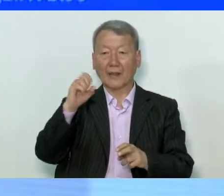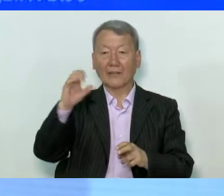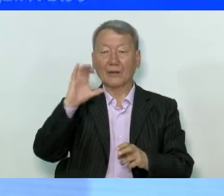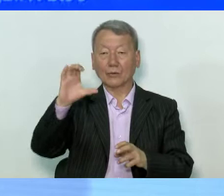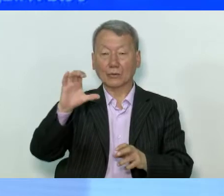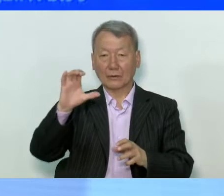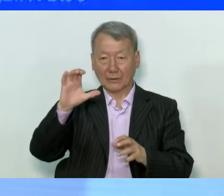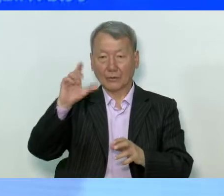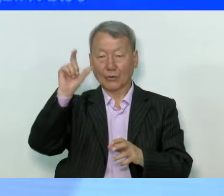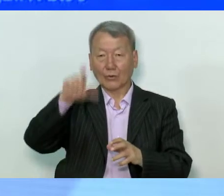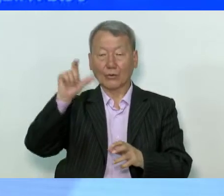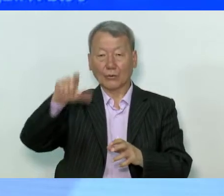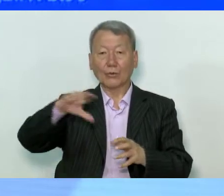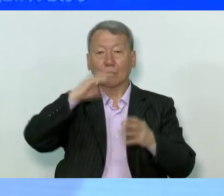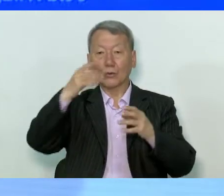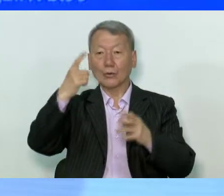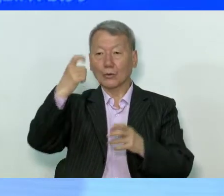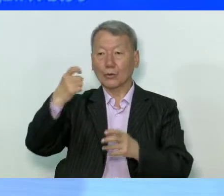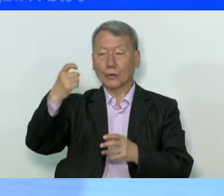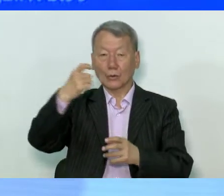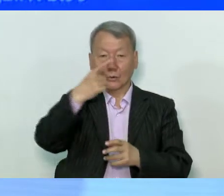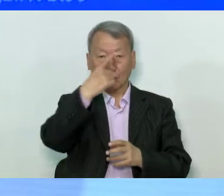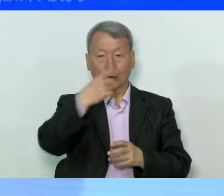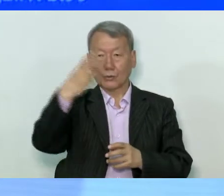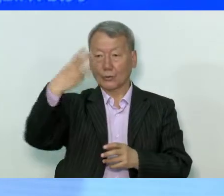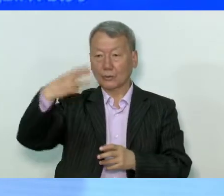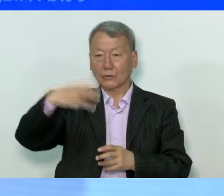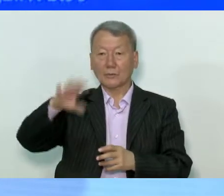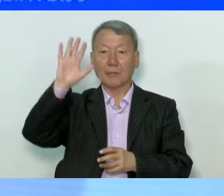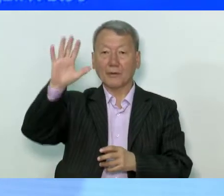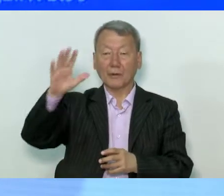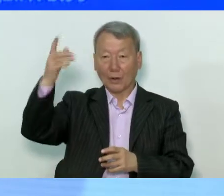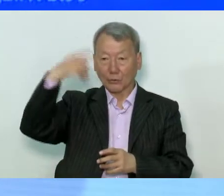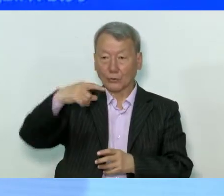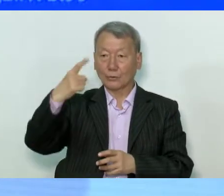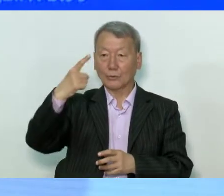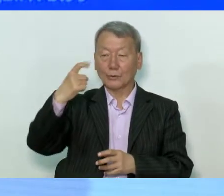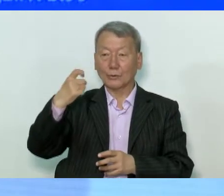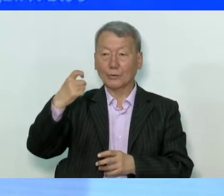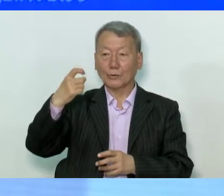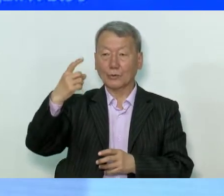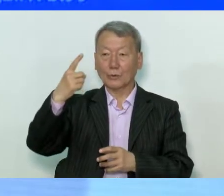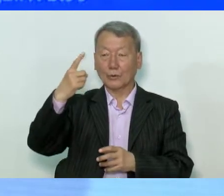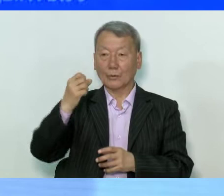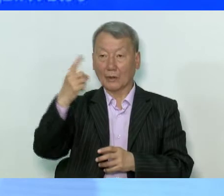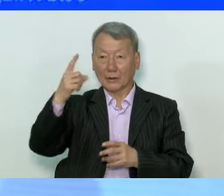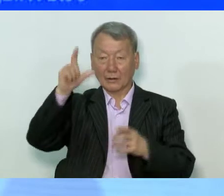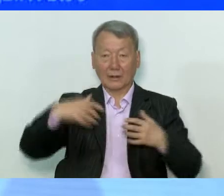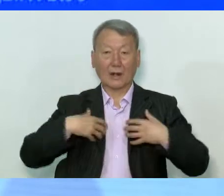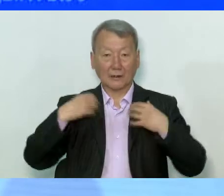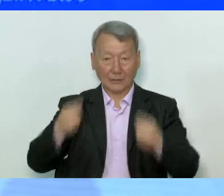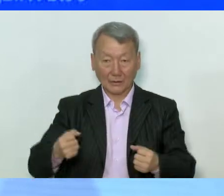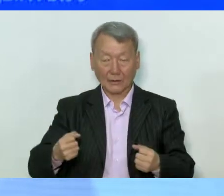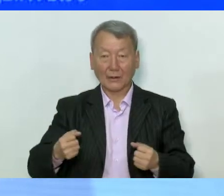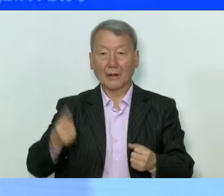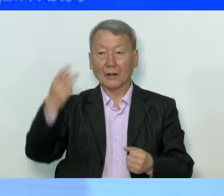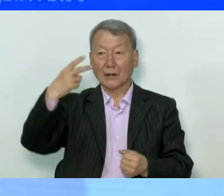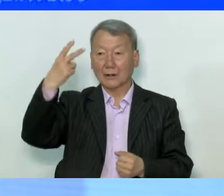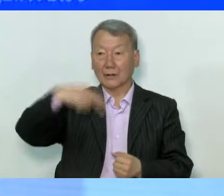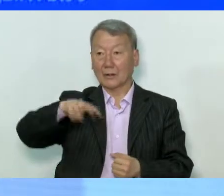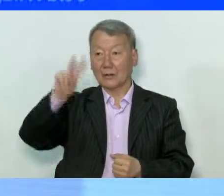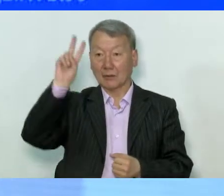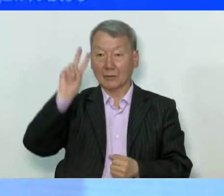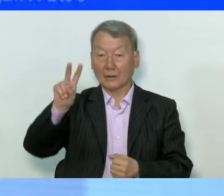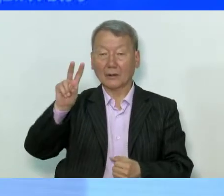илдетине чалдыккандардын жалпы саны 135, анын ичинен 111 жаран айыгып чыкты, 22